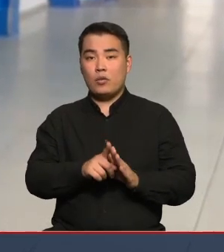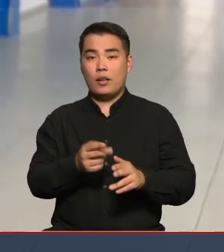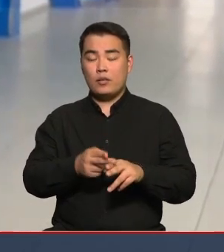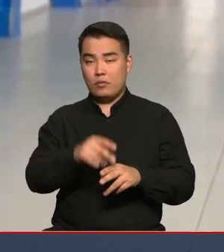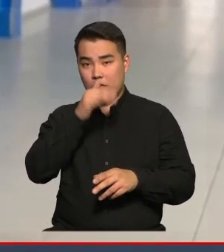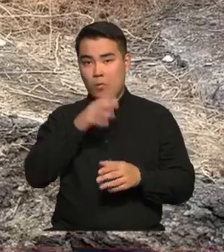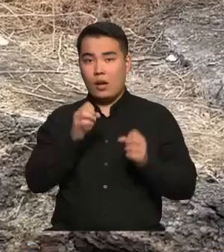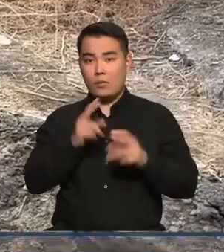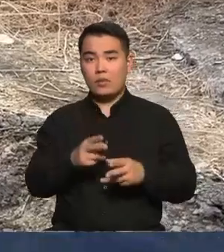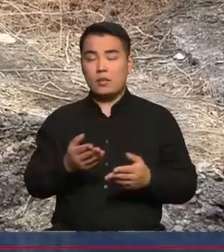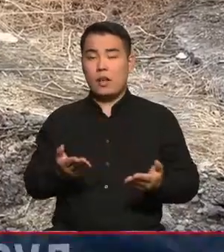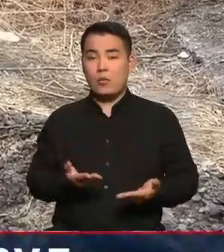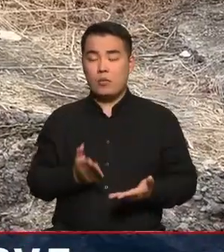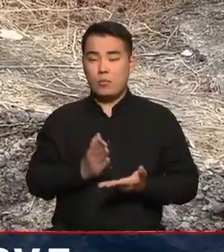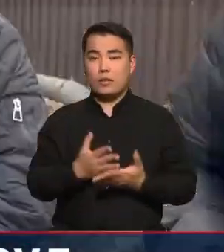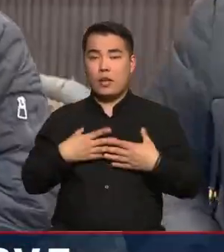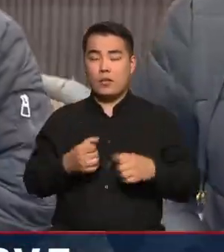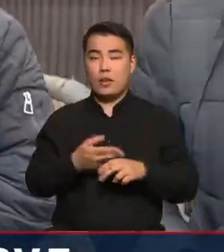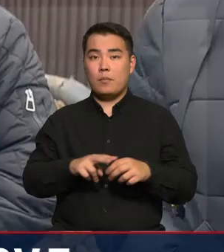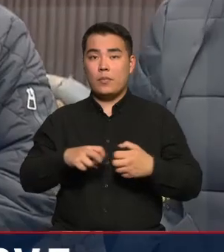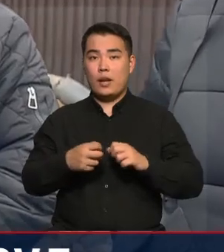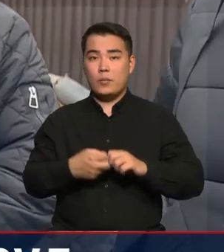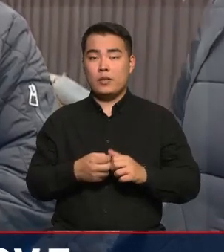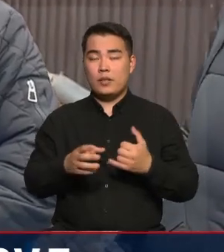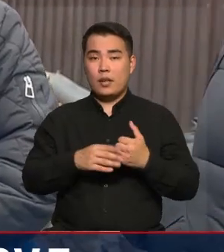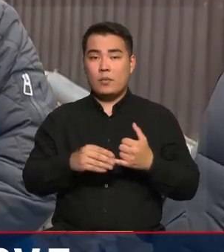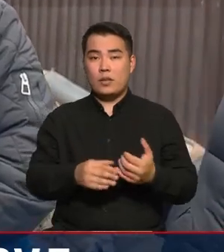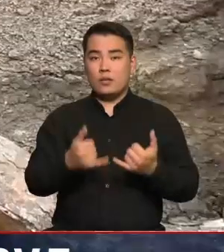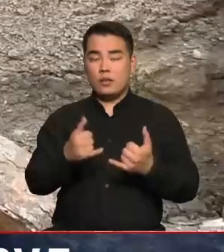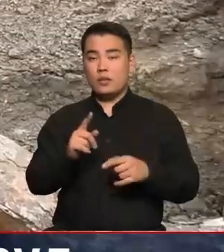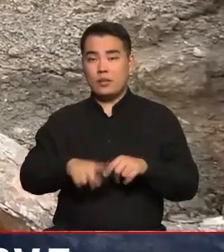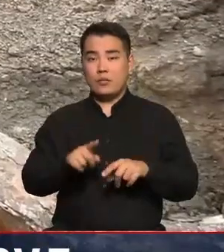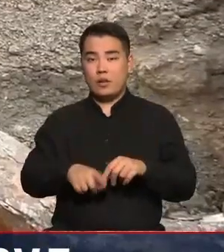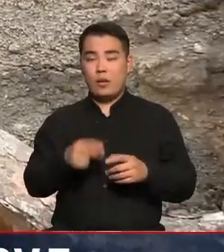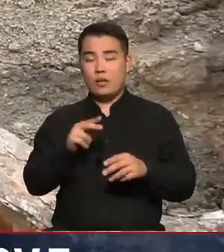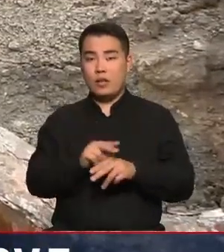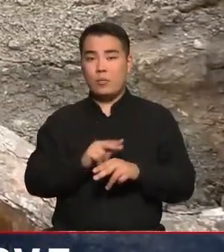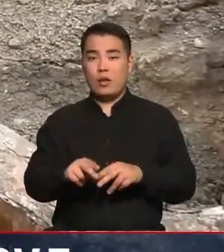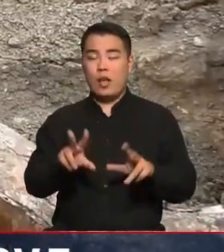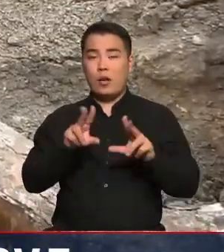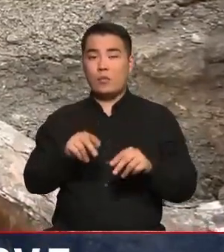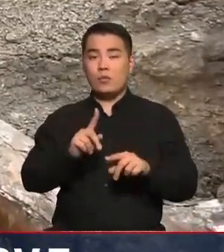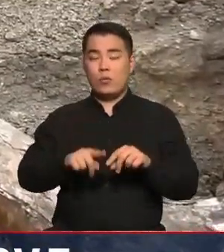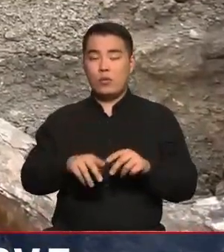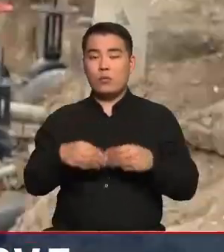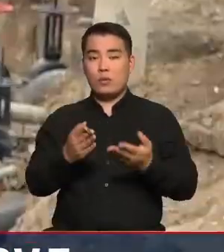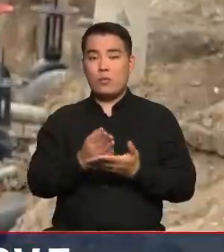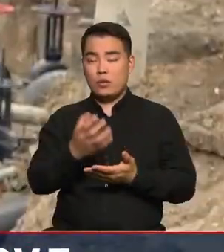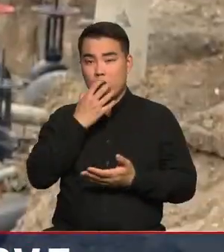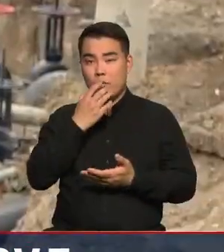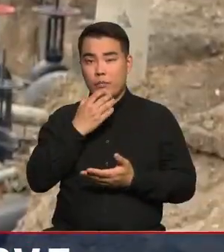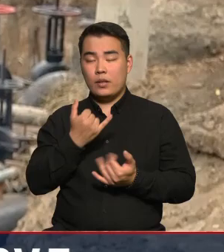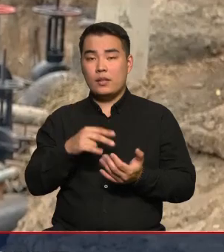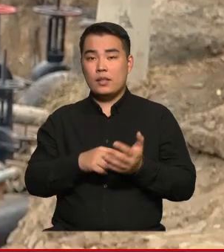их здоровьем акимате отметили что на проблемных участках сейчас ускоряются с ремонтом и обещают скорую подачу